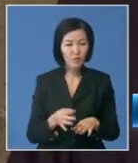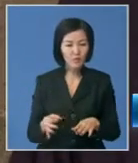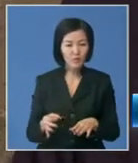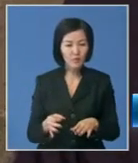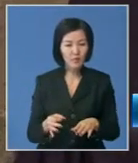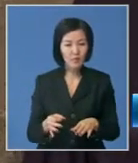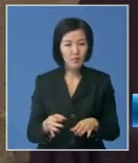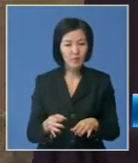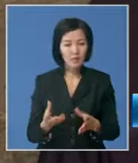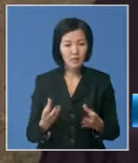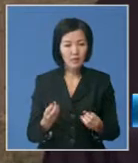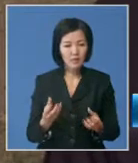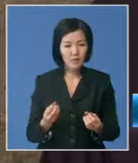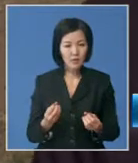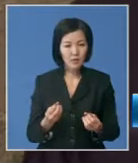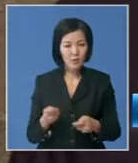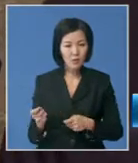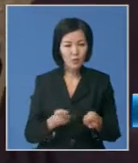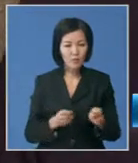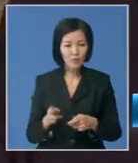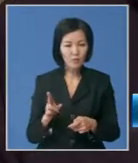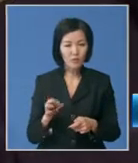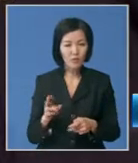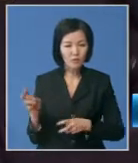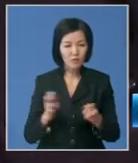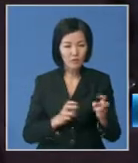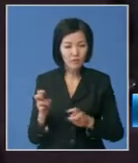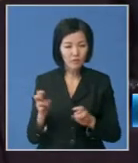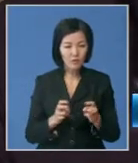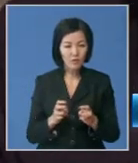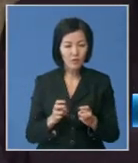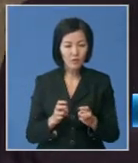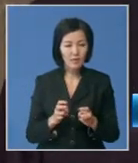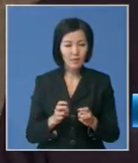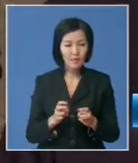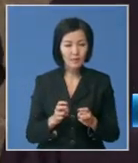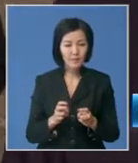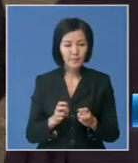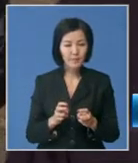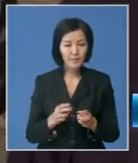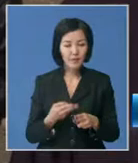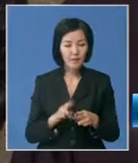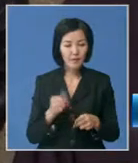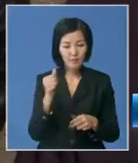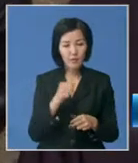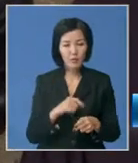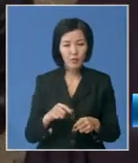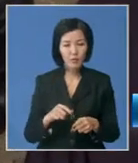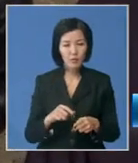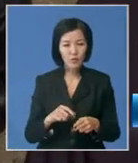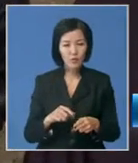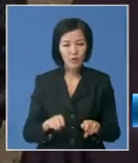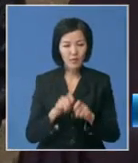также руководство как сушка сахарных завода сам завод в этом году начал принимать